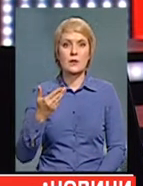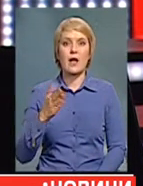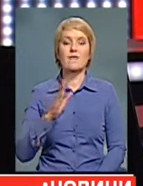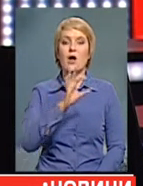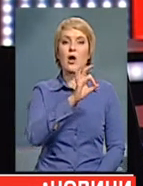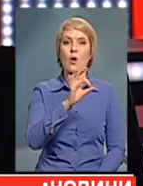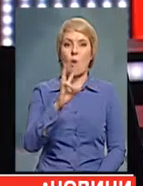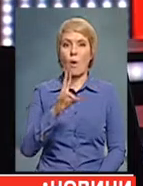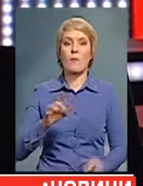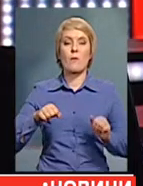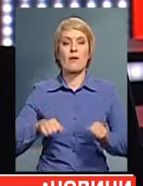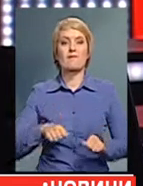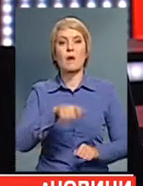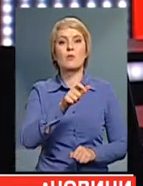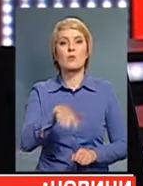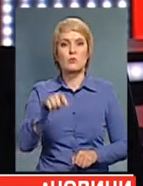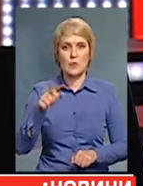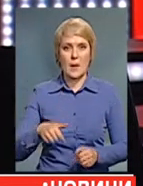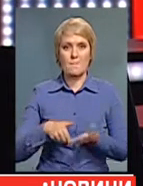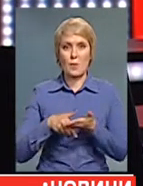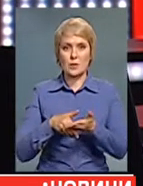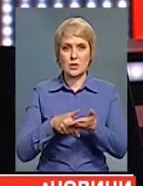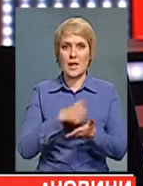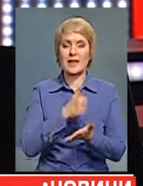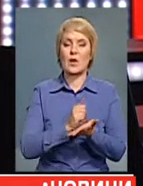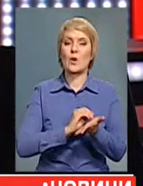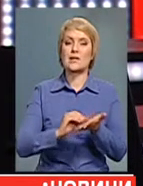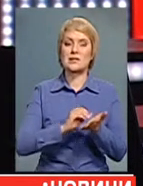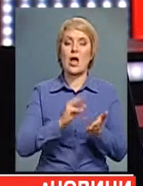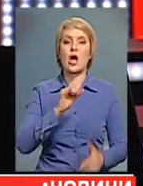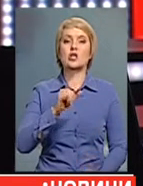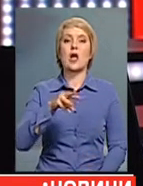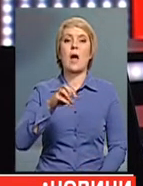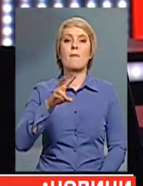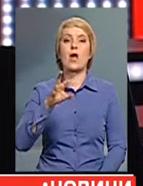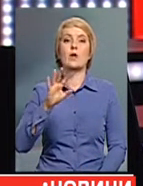людини. Помічник генерального секретаря організації Іван Шимонович на брифінгу в